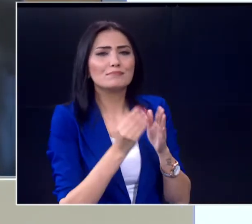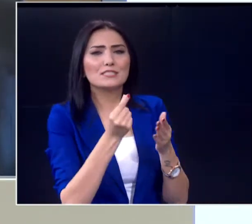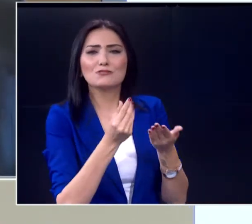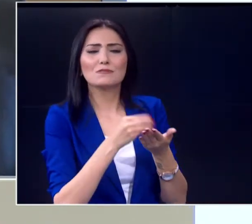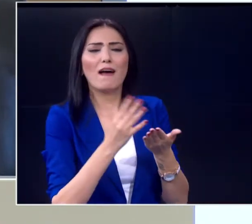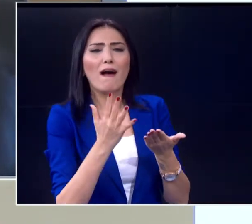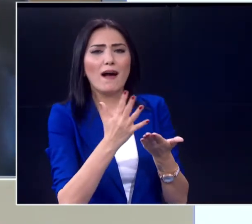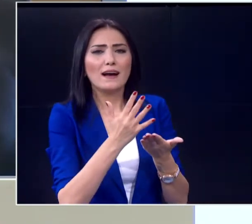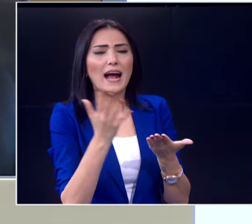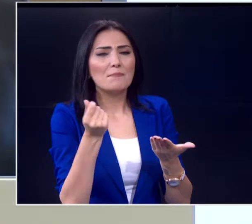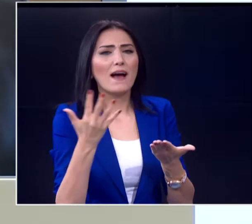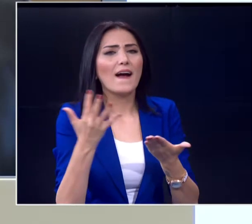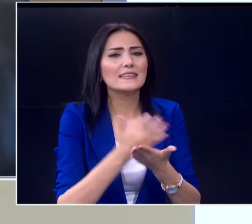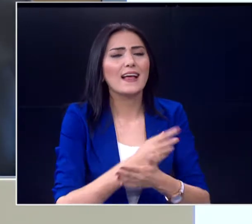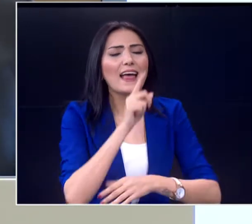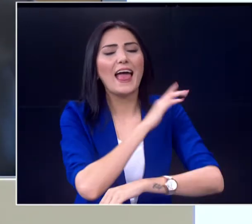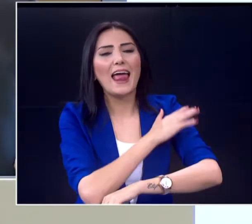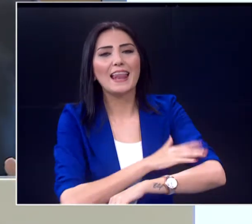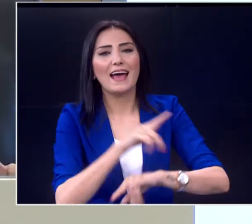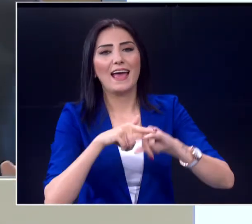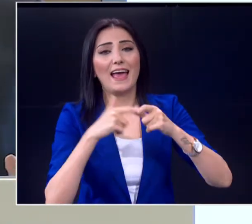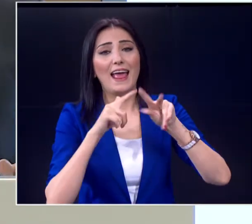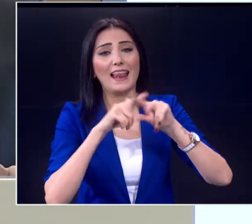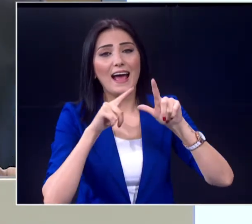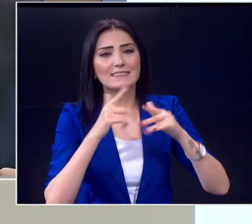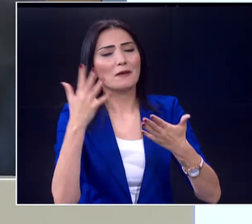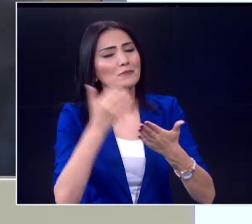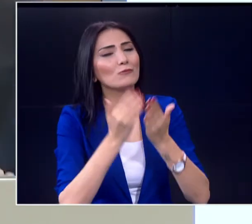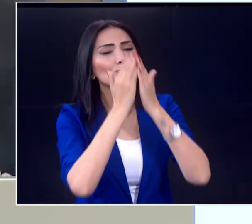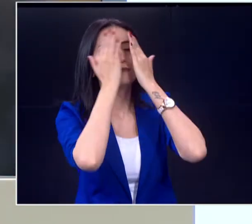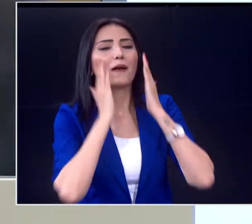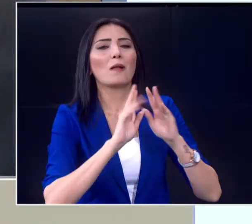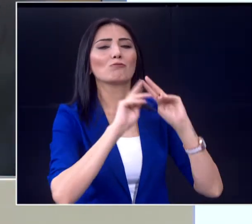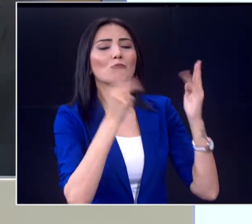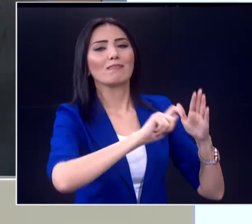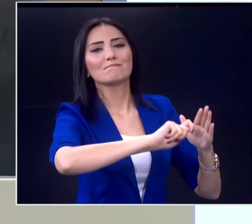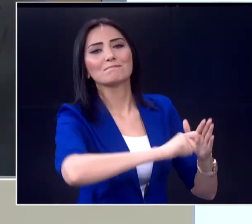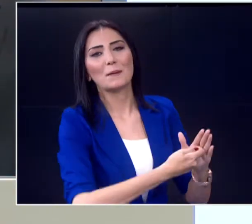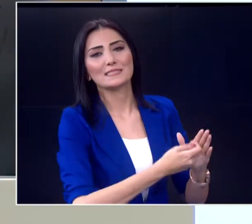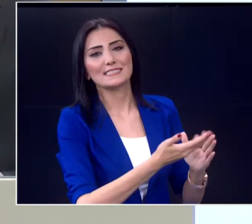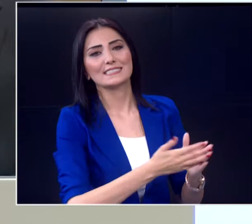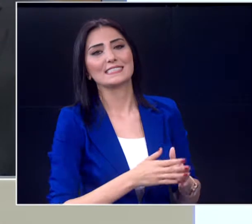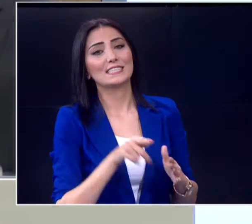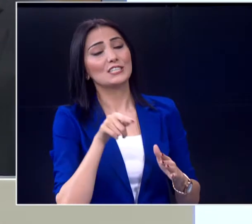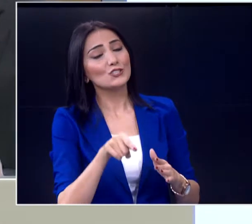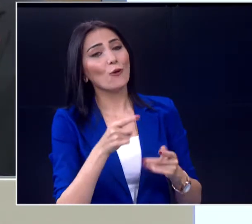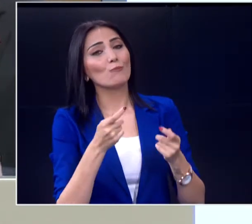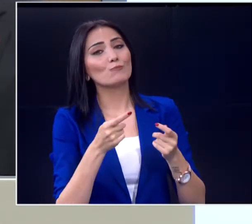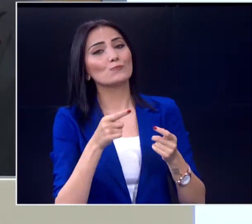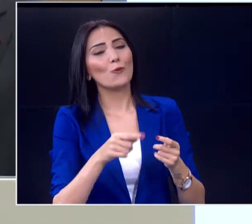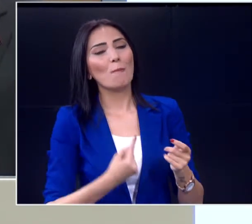kazandığına, helalinden kazandığına hamd ederek dükkanını kapatır. İşte bu